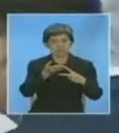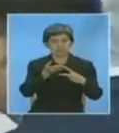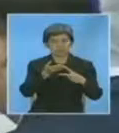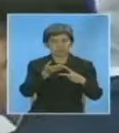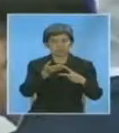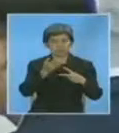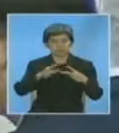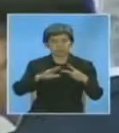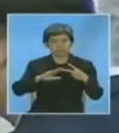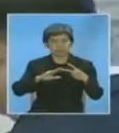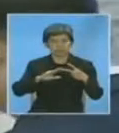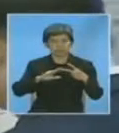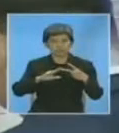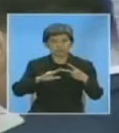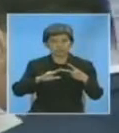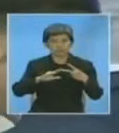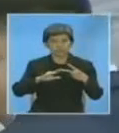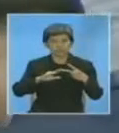สุรชัย